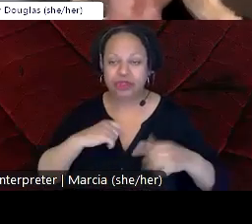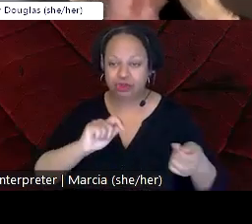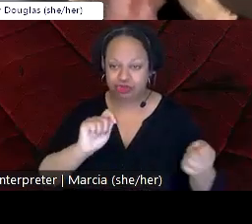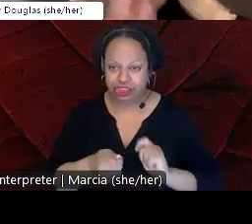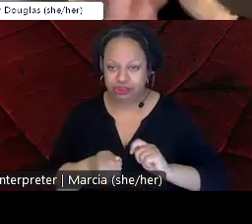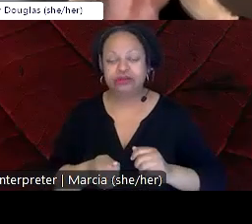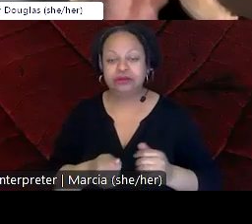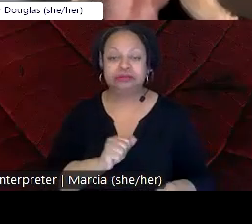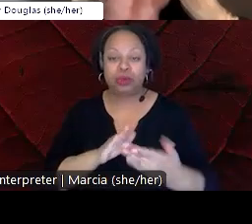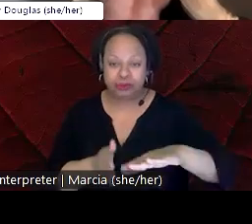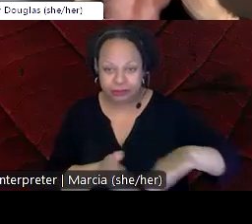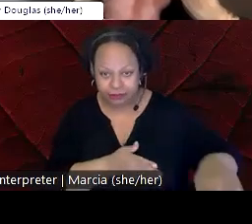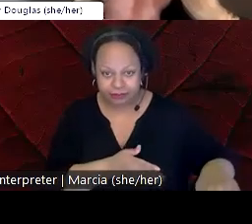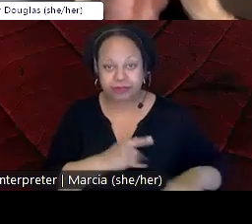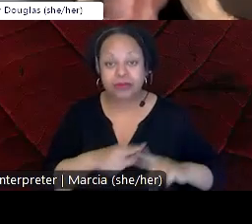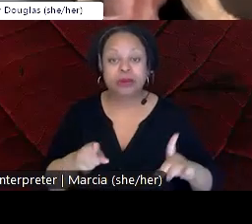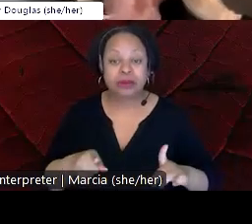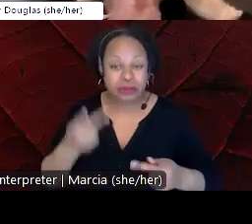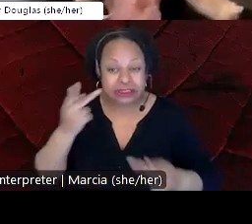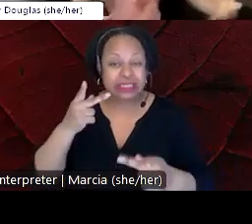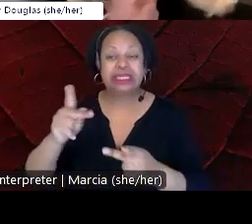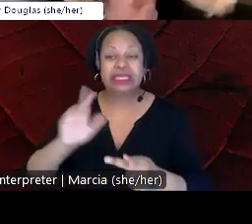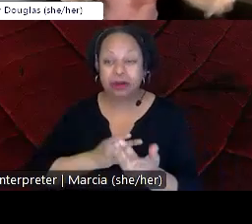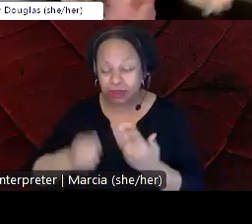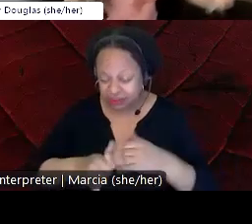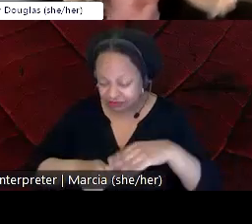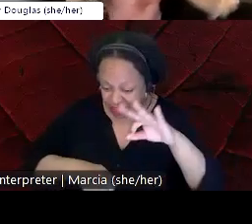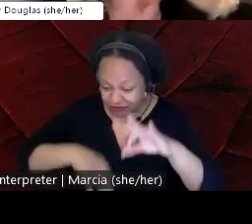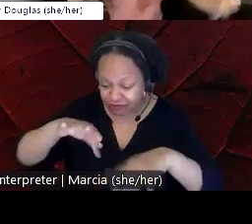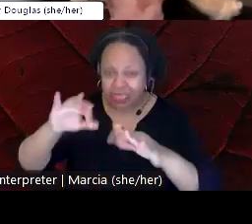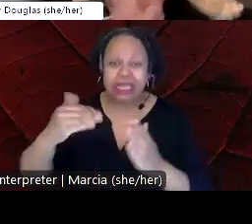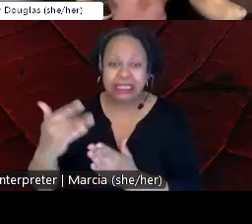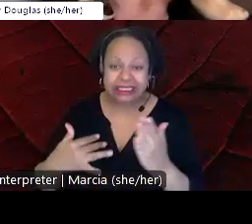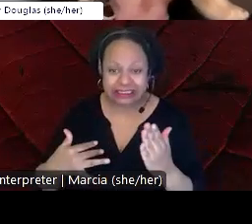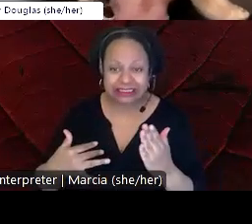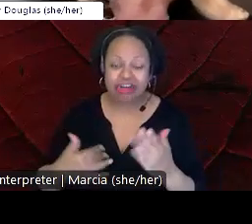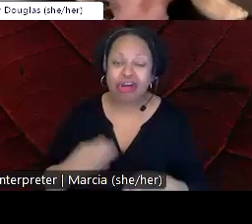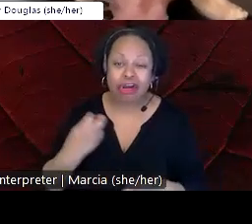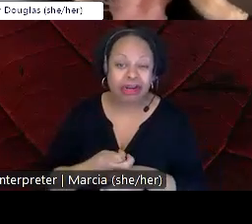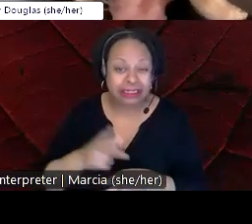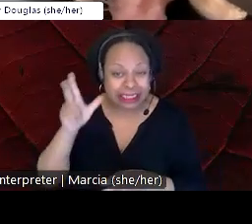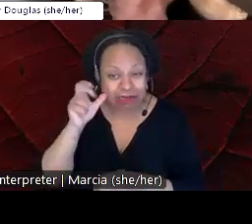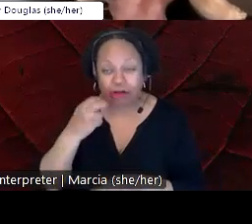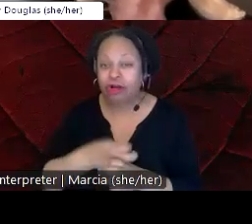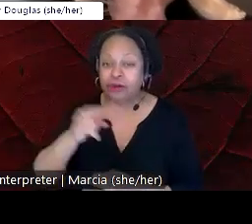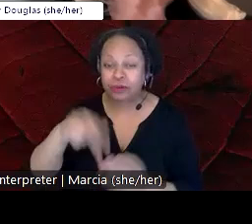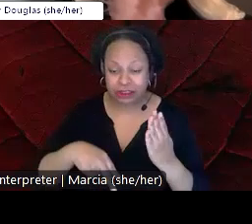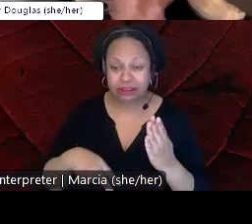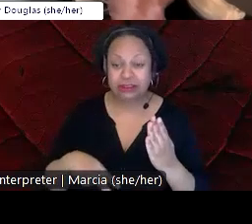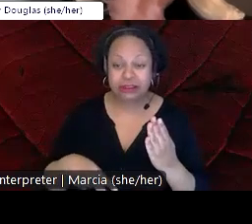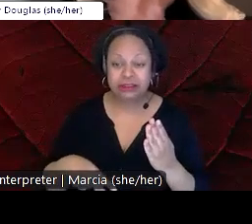la discrimination, mais on a constaté dans plusieurs projets c'est